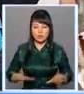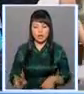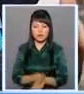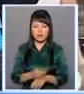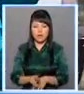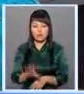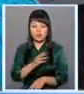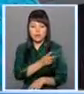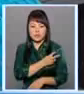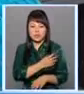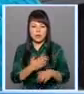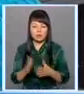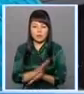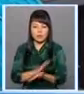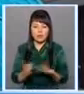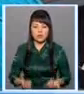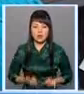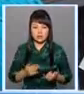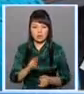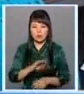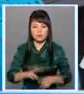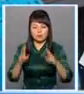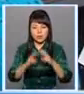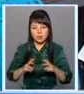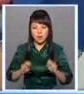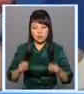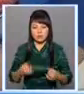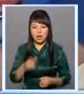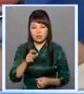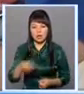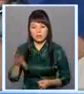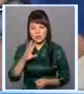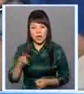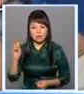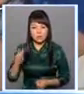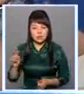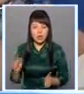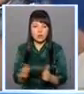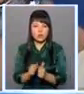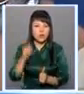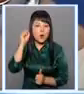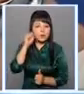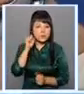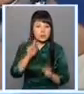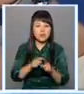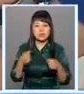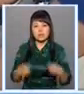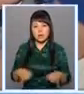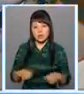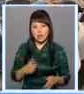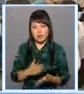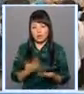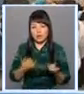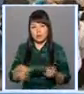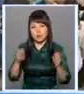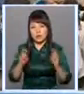медициналық тексеруден өткізуде. Таңертеңнен осында жұмыс істейтін өз азаматтарымыз, көрші Қырғыз Республикасы, Өзбекстан елдерінің саудагерлері, тіпті